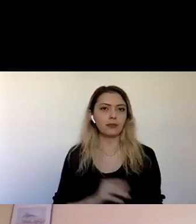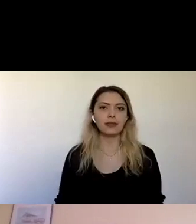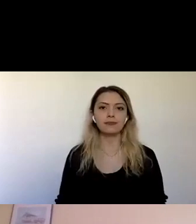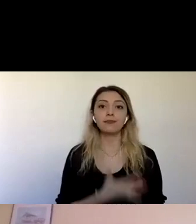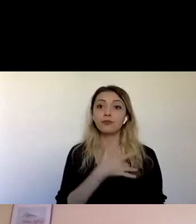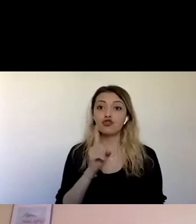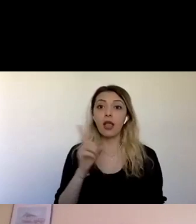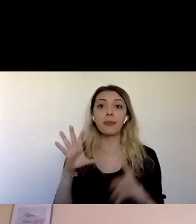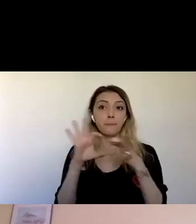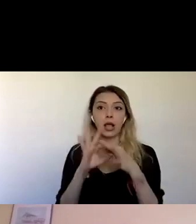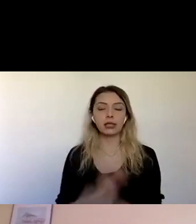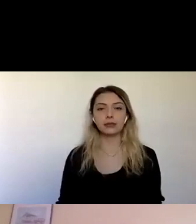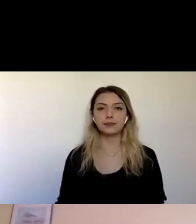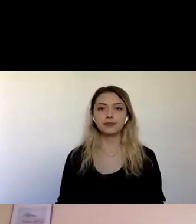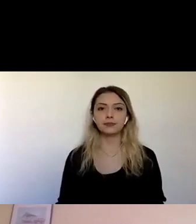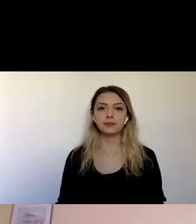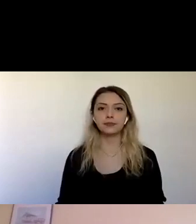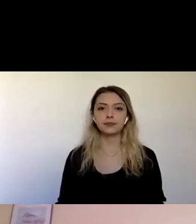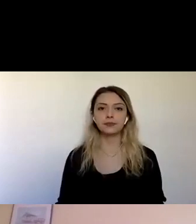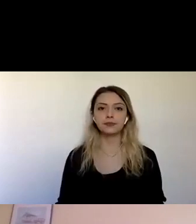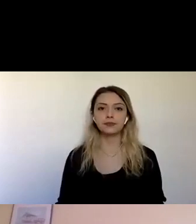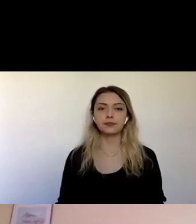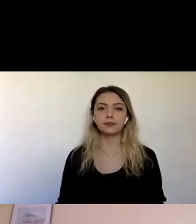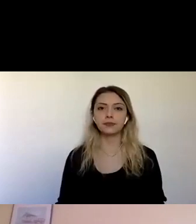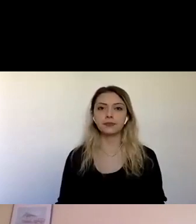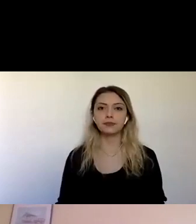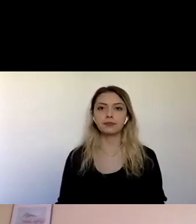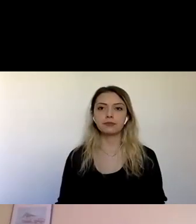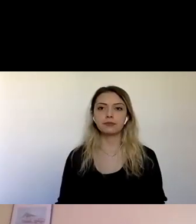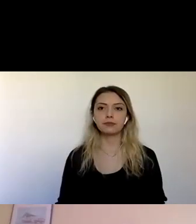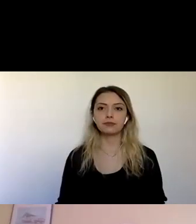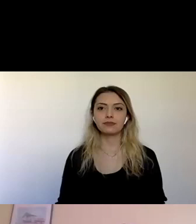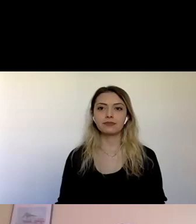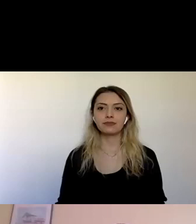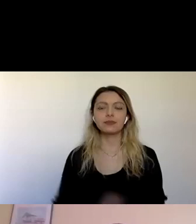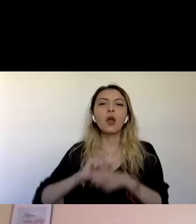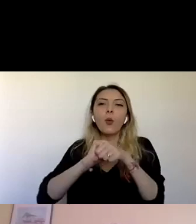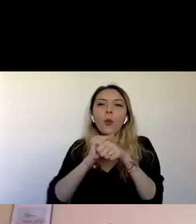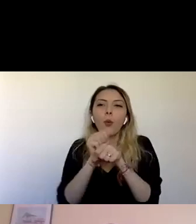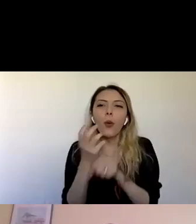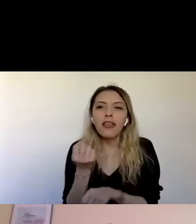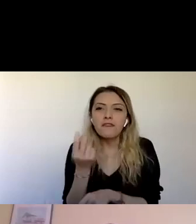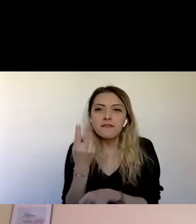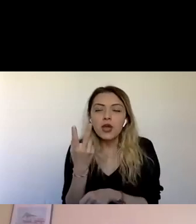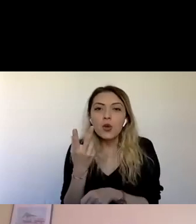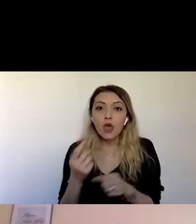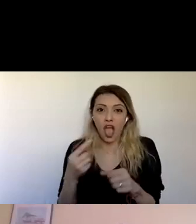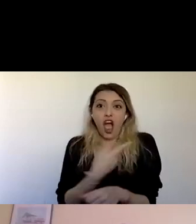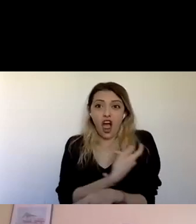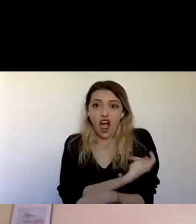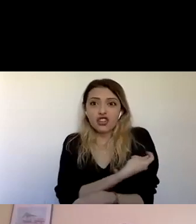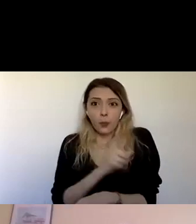Canlı bağlantı kısmına gelelim. Bugünlerde virüsün aşısı çıktı mıdan sonraki en çok sorulan